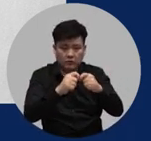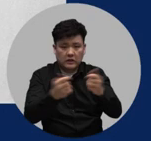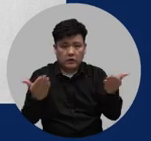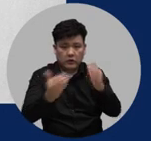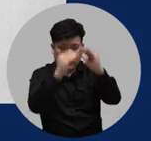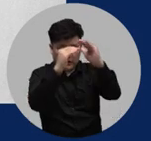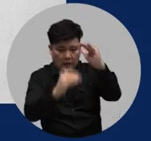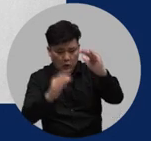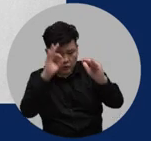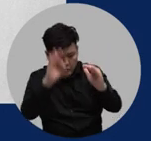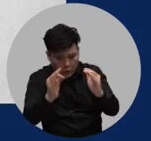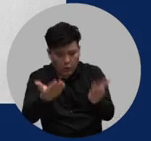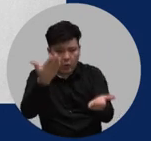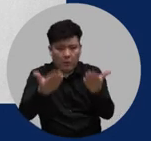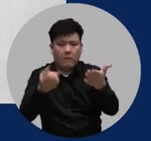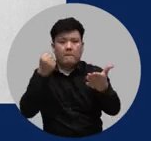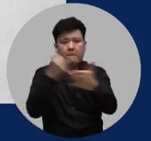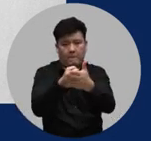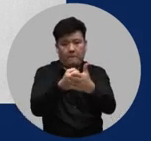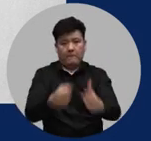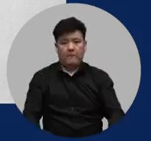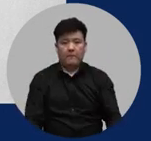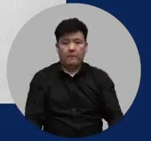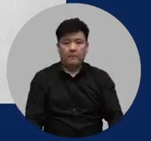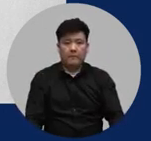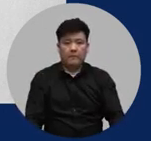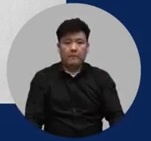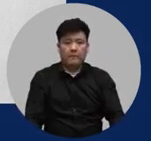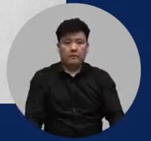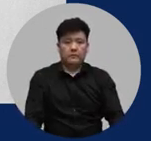내용에 의해 판단해야 합니다.